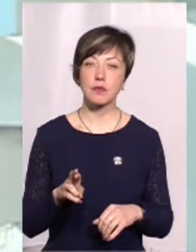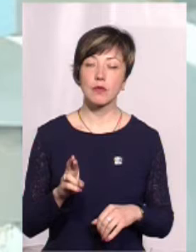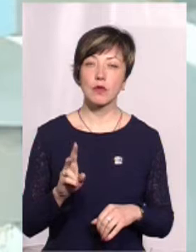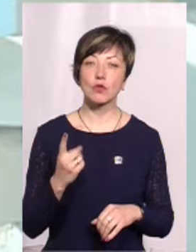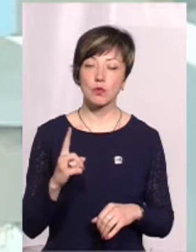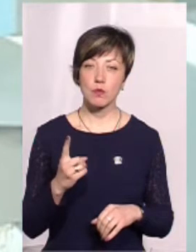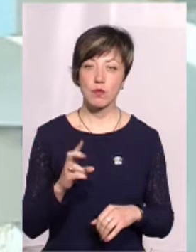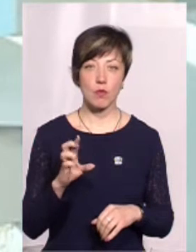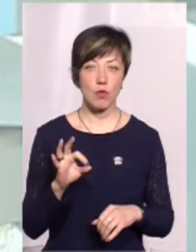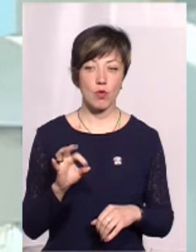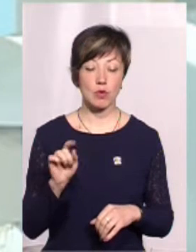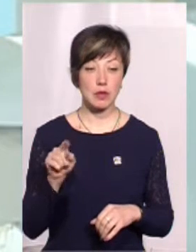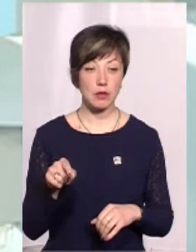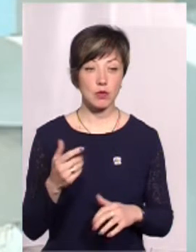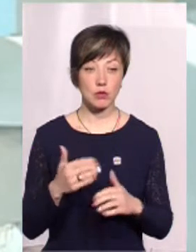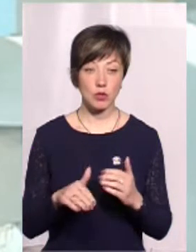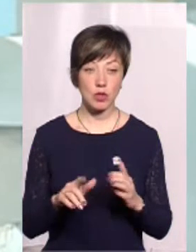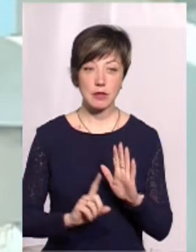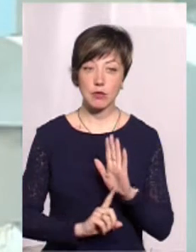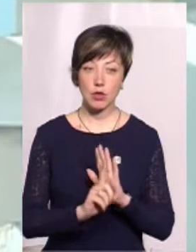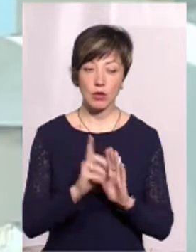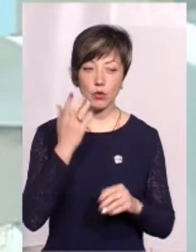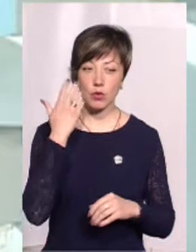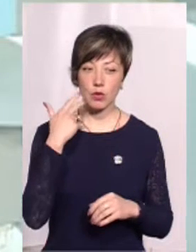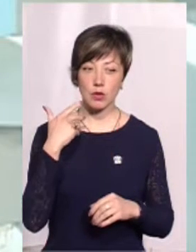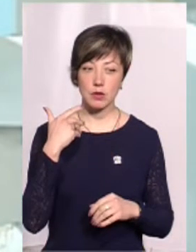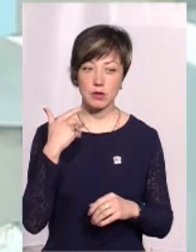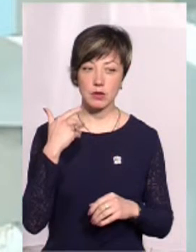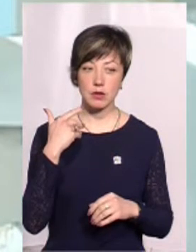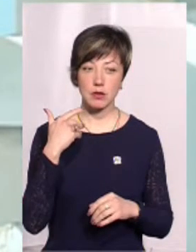що і так вже з самого початку, коли